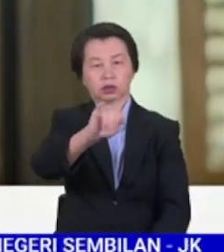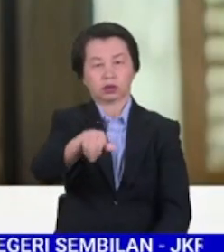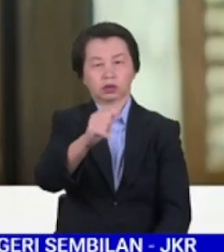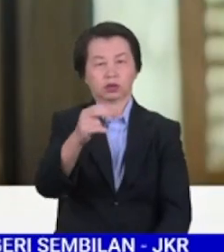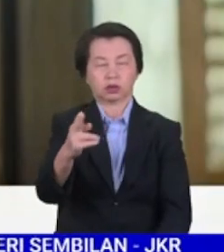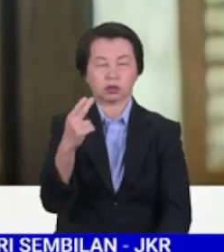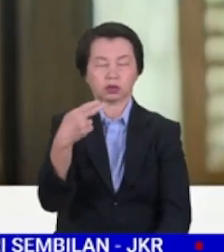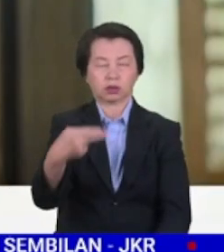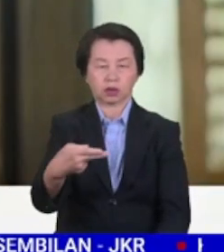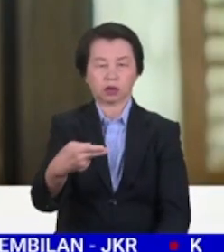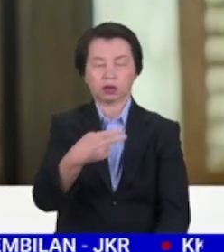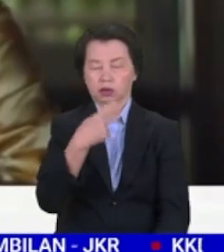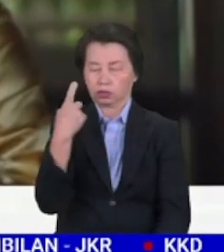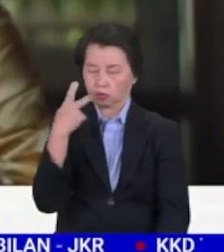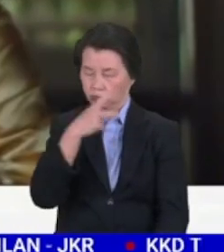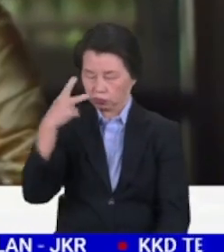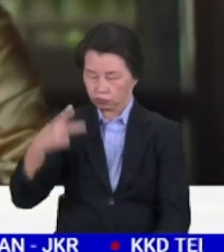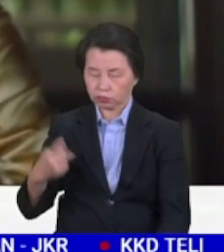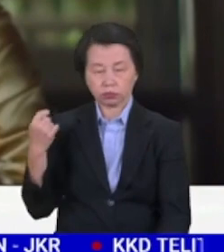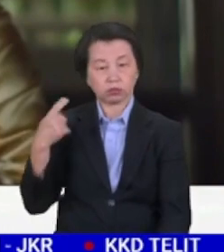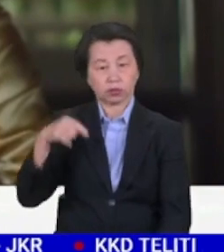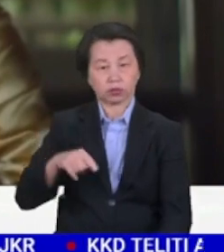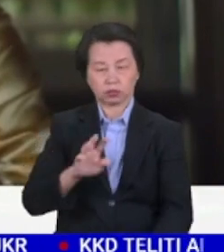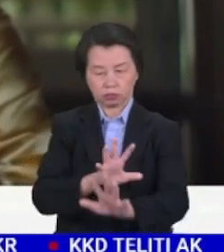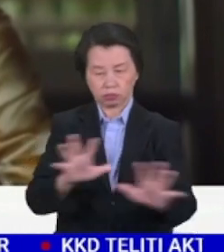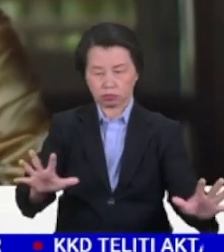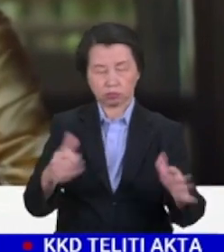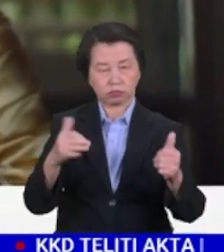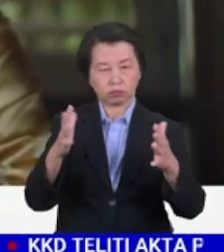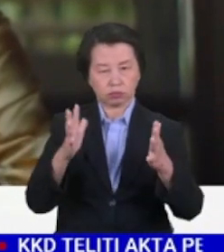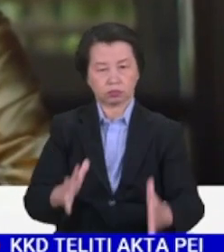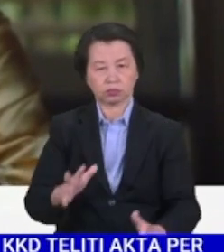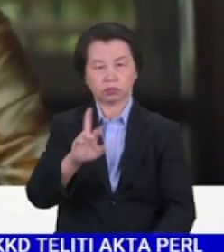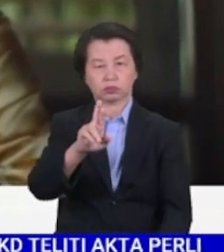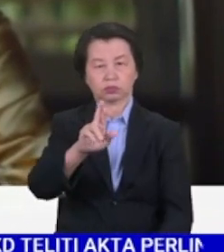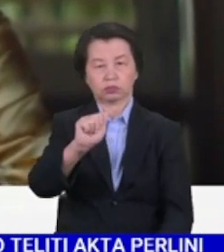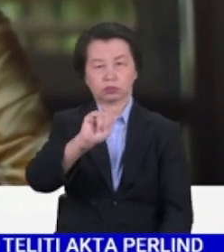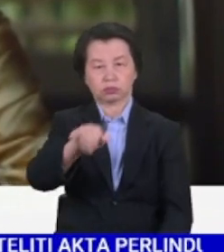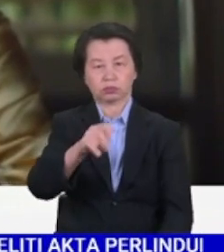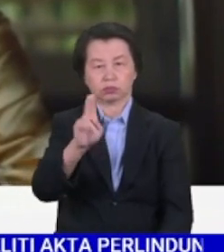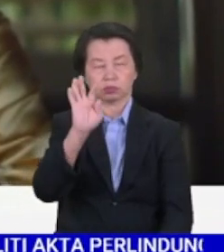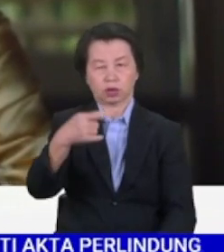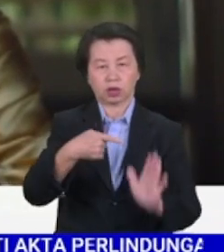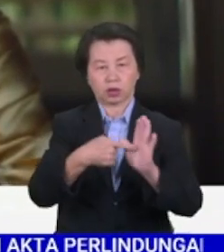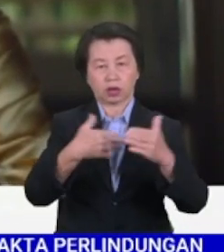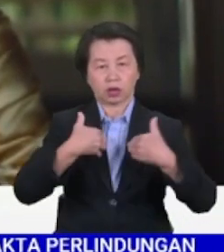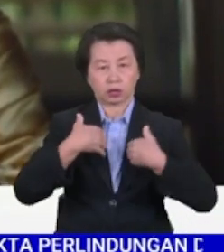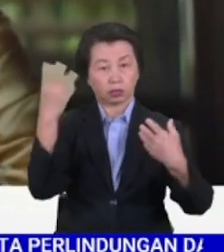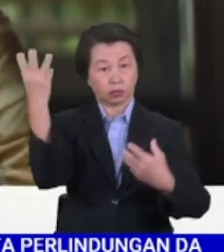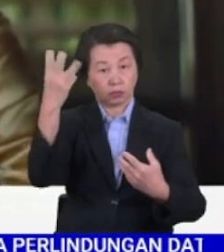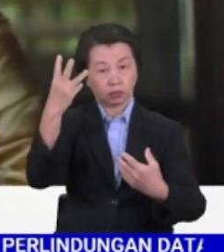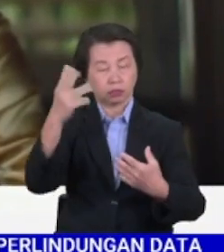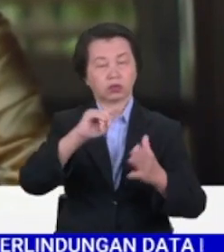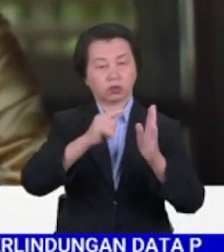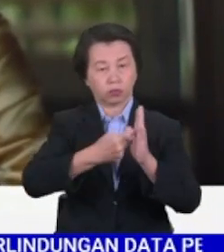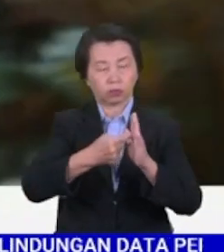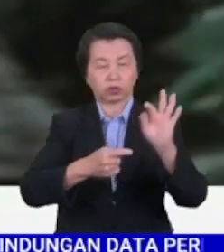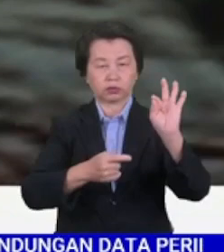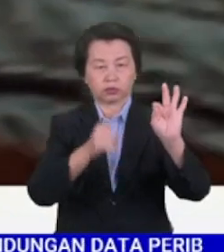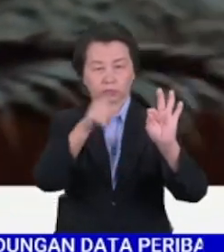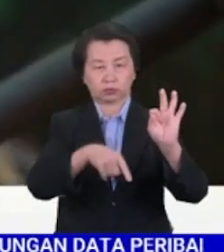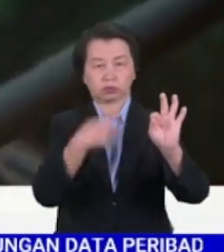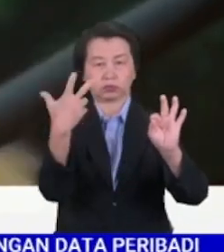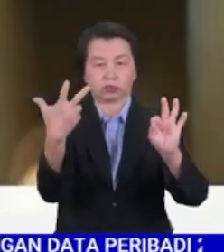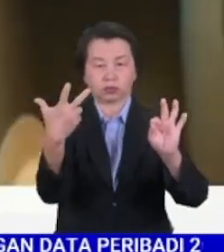Kuching baru-baru ini. Mereka merupakan antara barisan pelakon filem Rajah yang akan ditayangkan di seluruh negara mulai 9